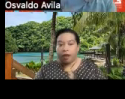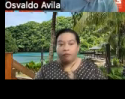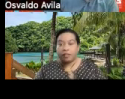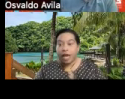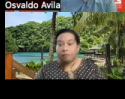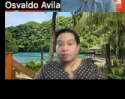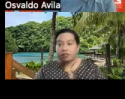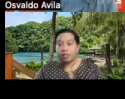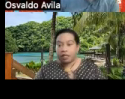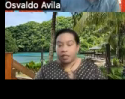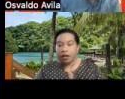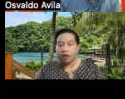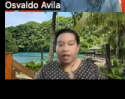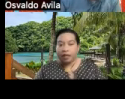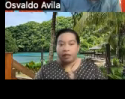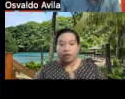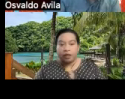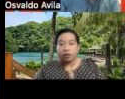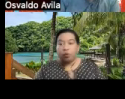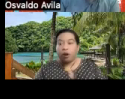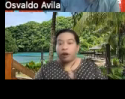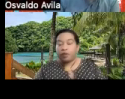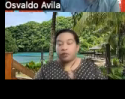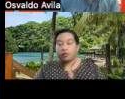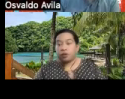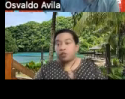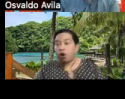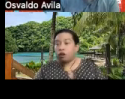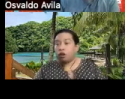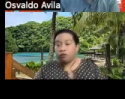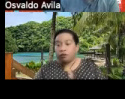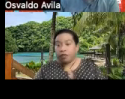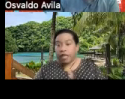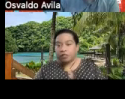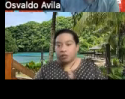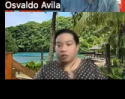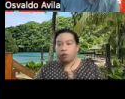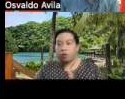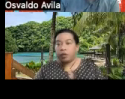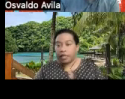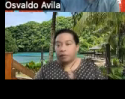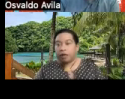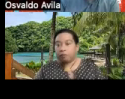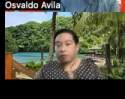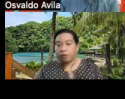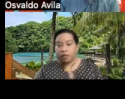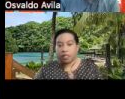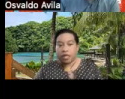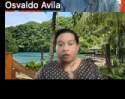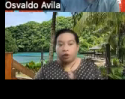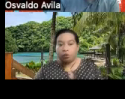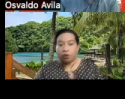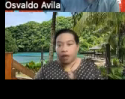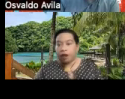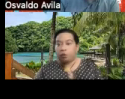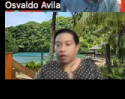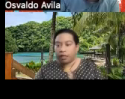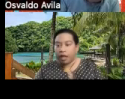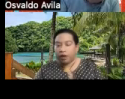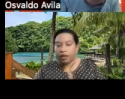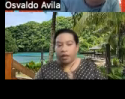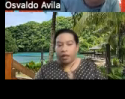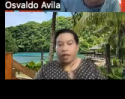I oftentimes actually in higher ed work with students all over the nation who would email me because they know that I